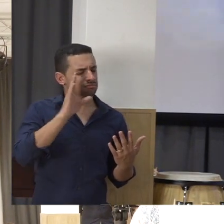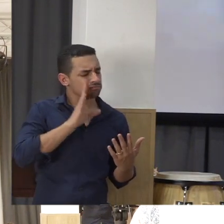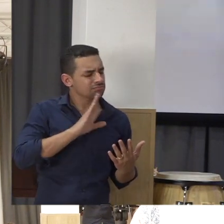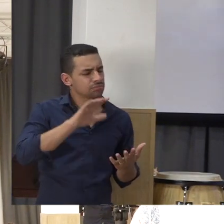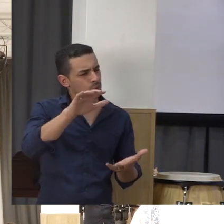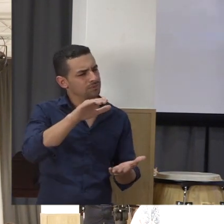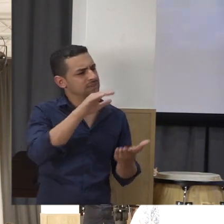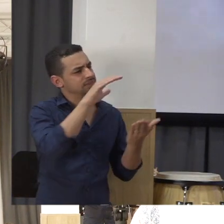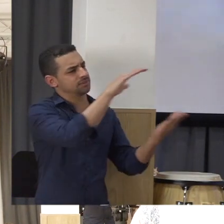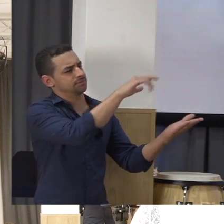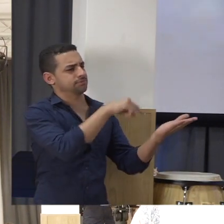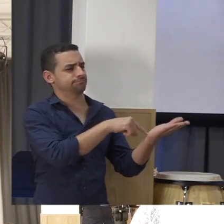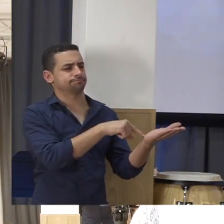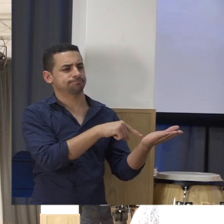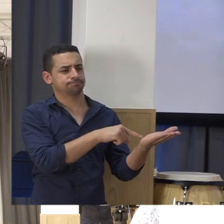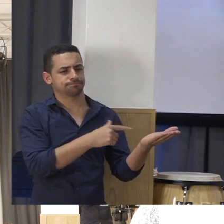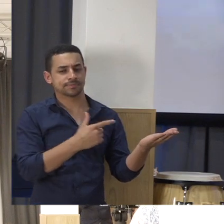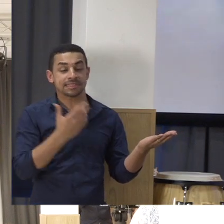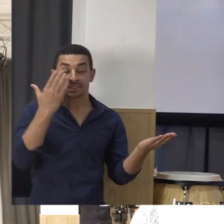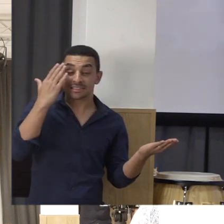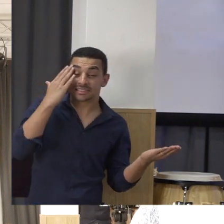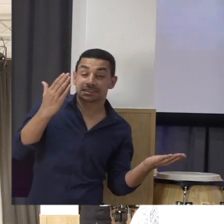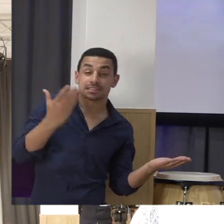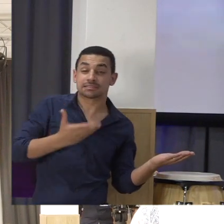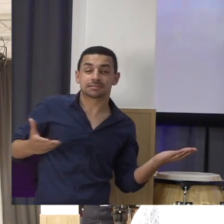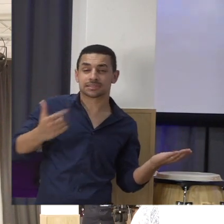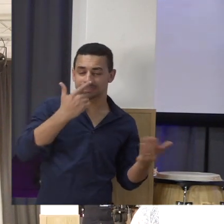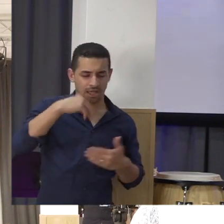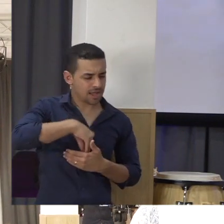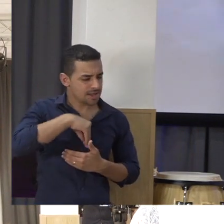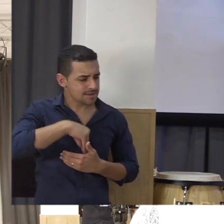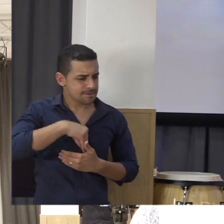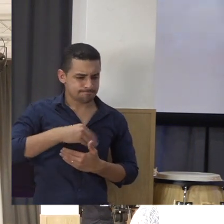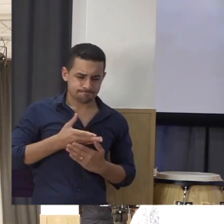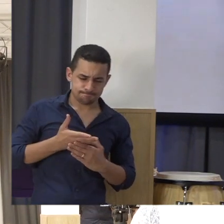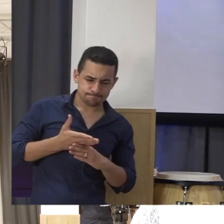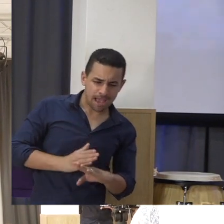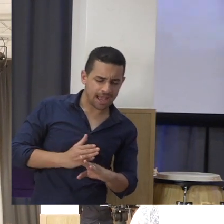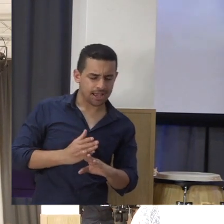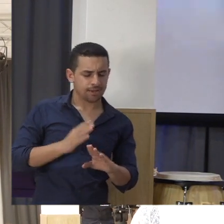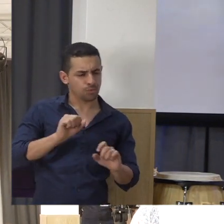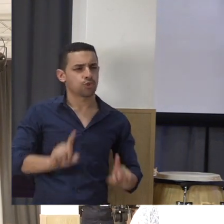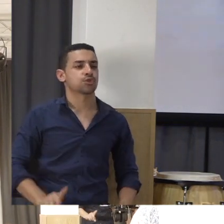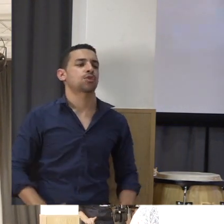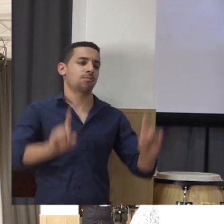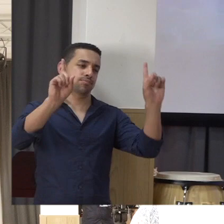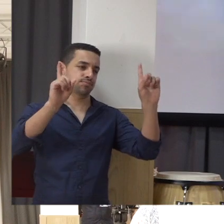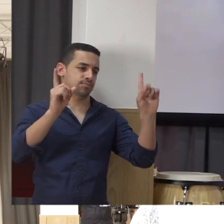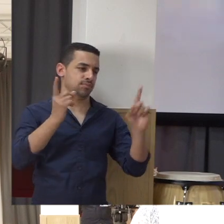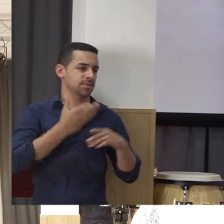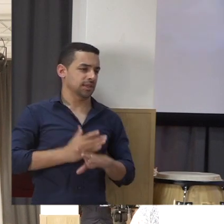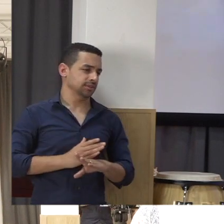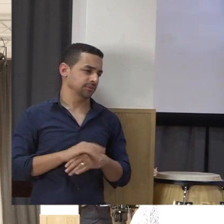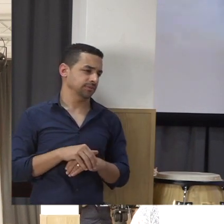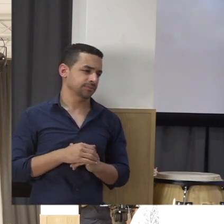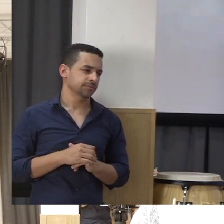mains. Et si tu te sens vraiment prêt, lève-toi là où tu es. Je vais prier